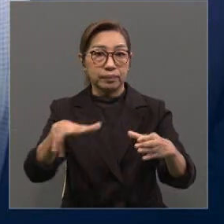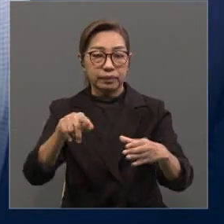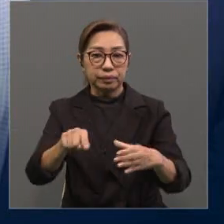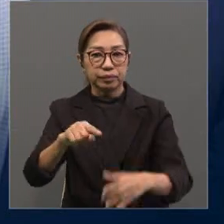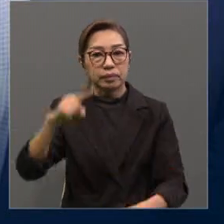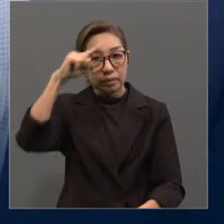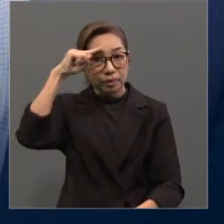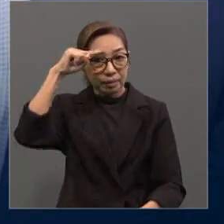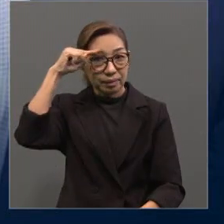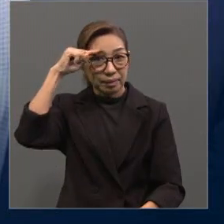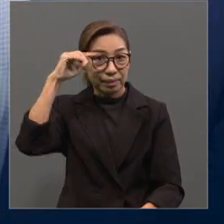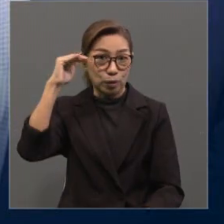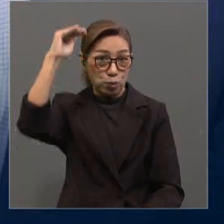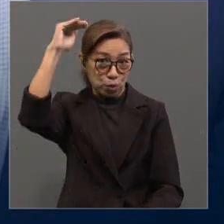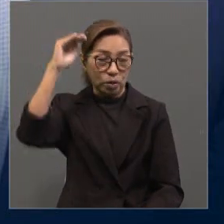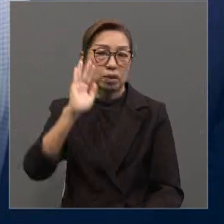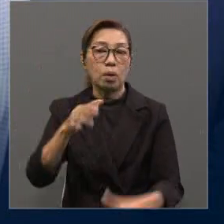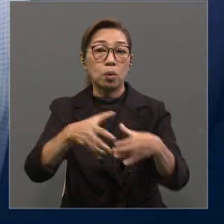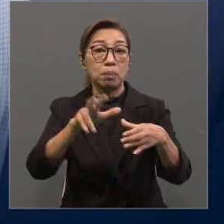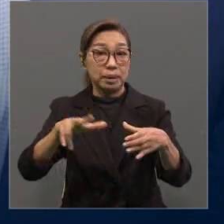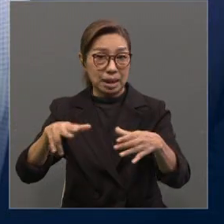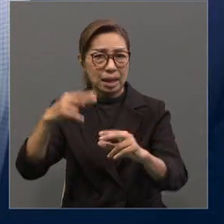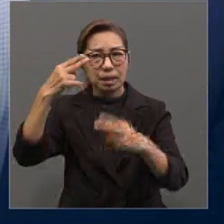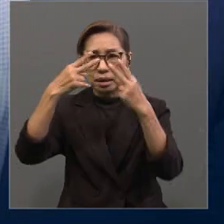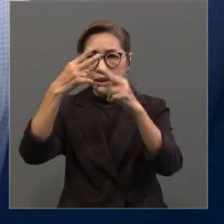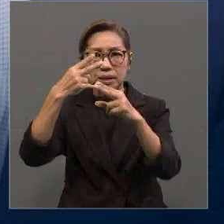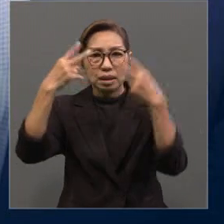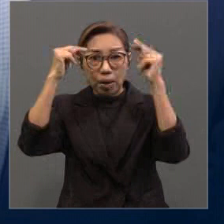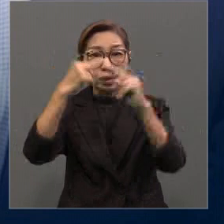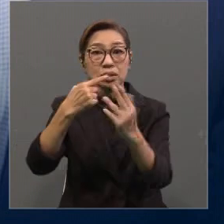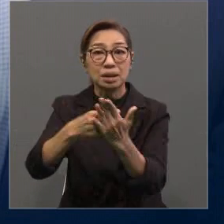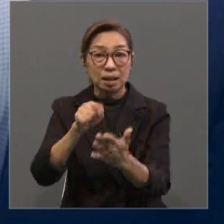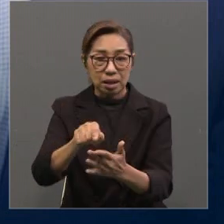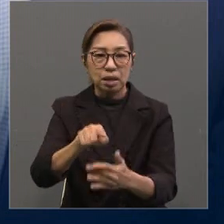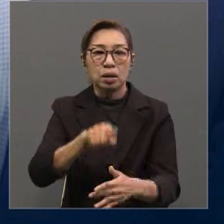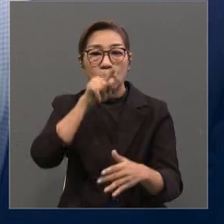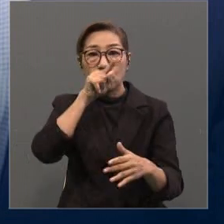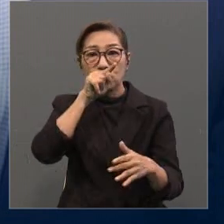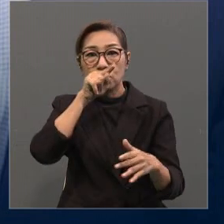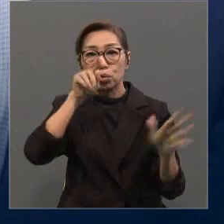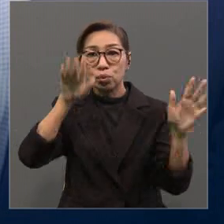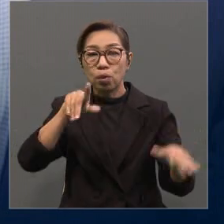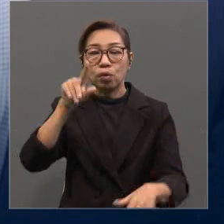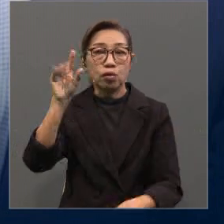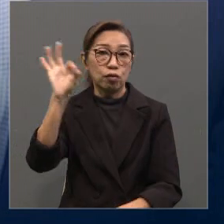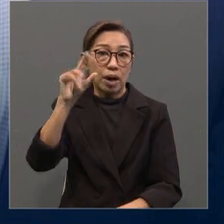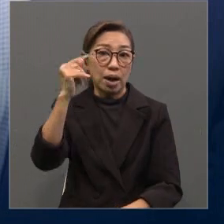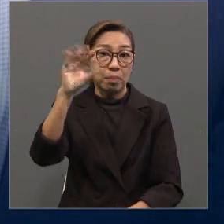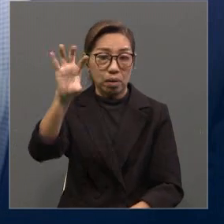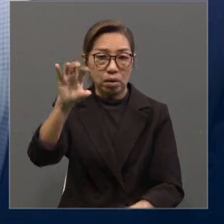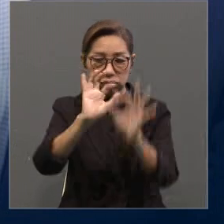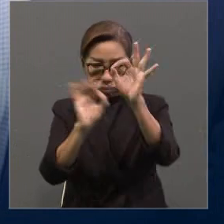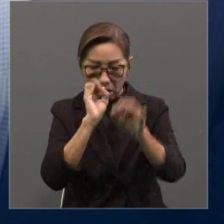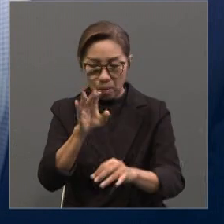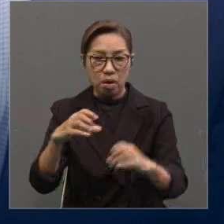ษฐาทวีสินแคนดิเดตนายกรัฐมนตรีของทางพรรคเพื่อไทยเองก็ออกมาทวีตเรียกร้องให้พรรคภูมิใจไทยและพรรคประชาธิปัตย์โหว